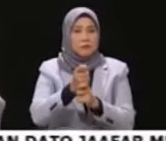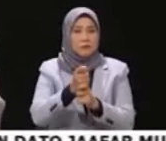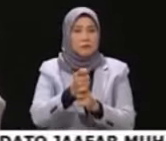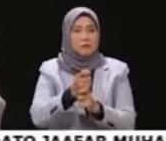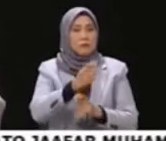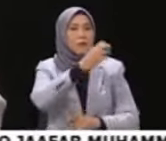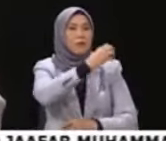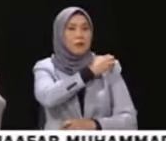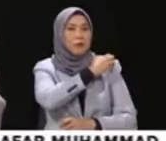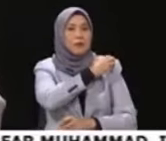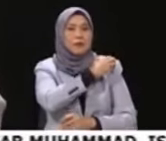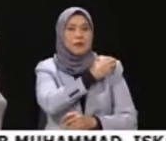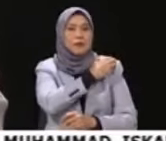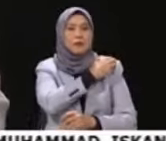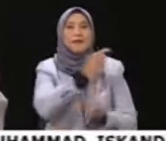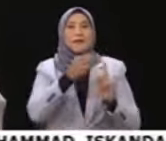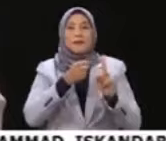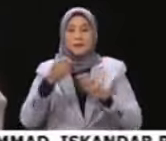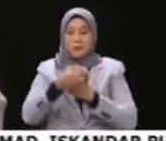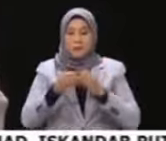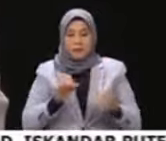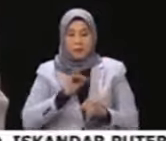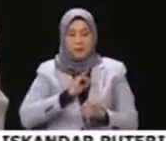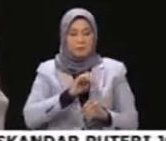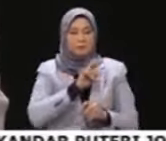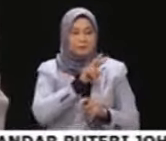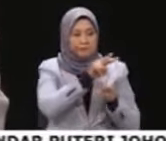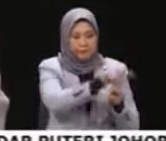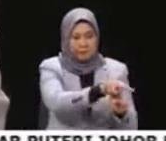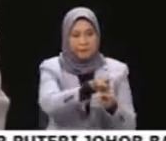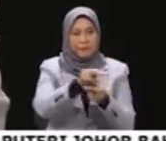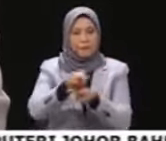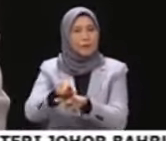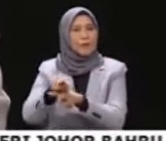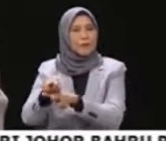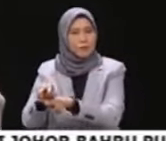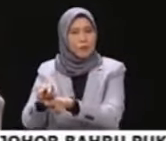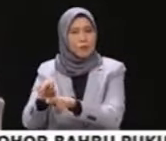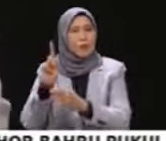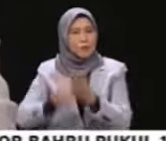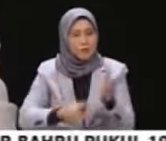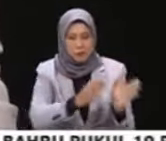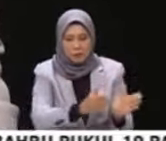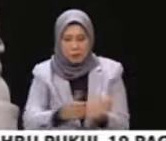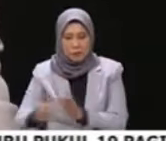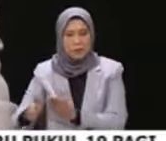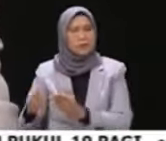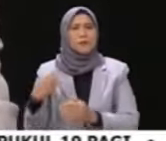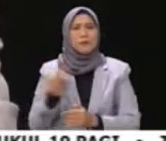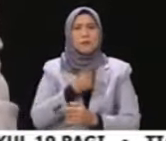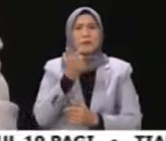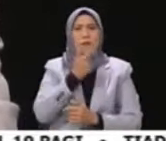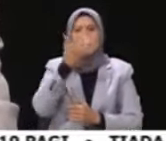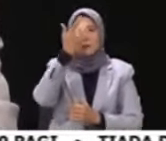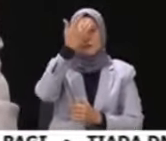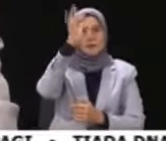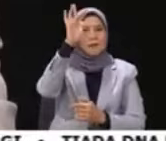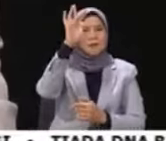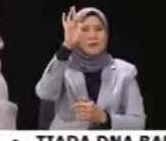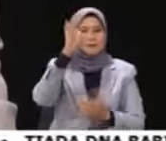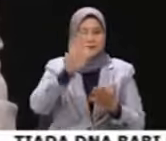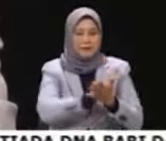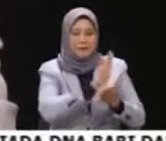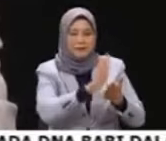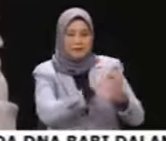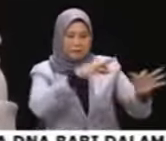desk officer saya, daripada pejabat saya, untuk memantau perjalanan apa yang kita rancang. Kita tak nak kita hanya smart dalam